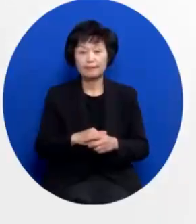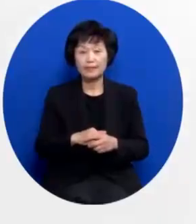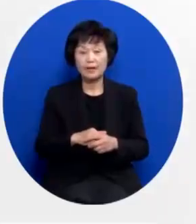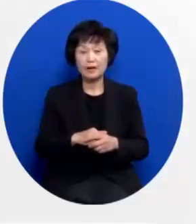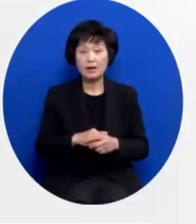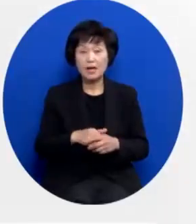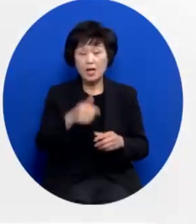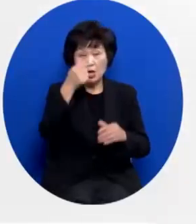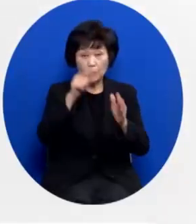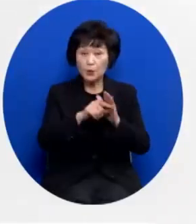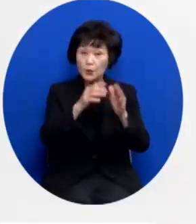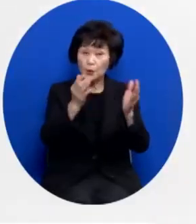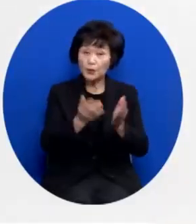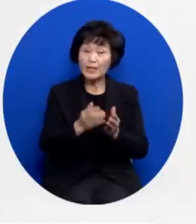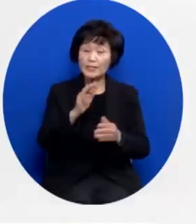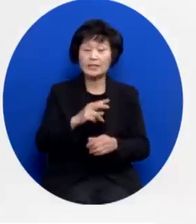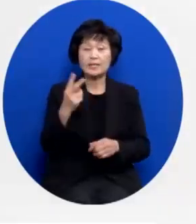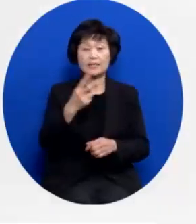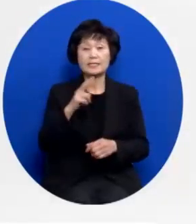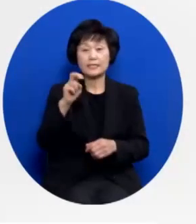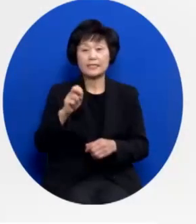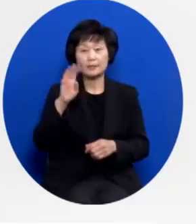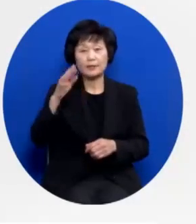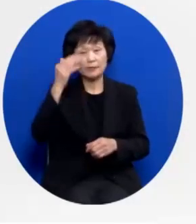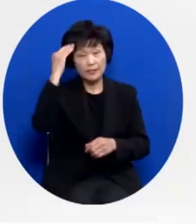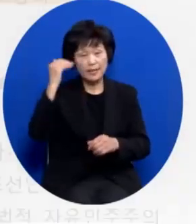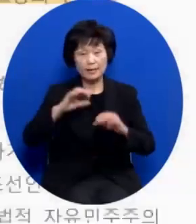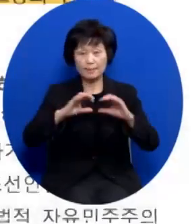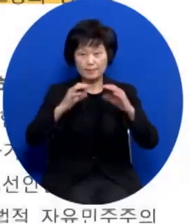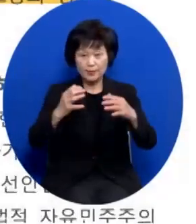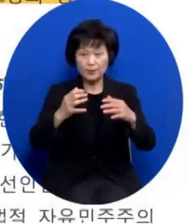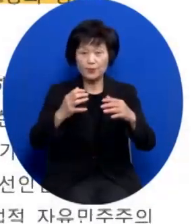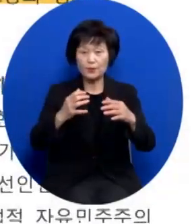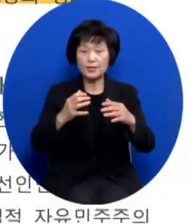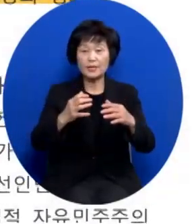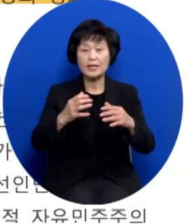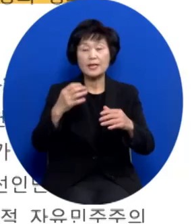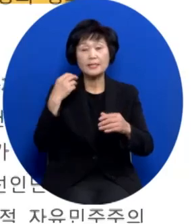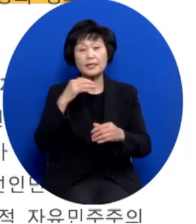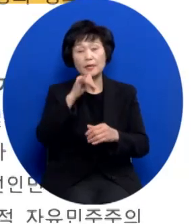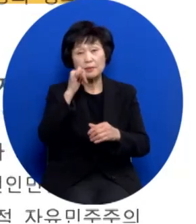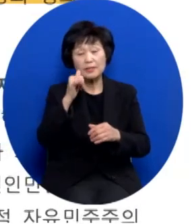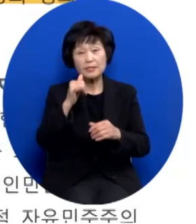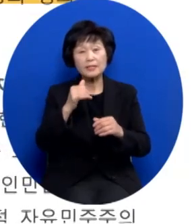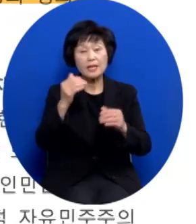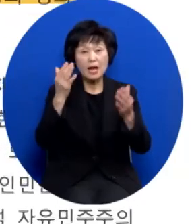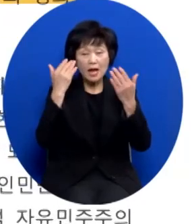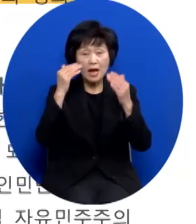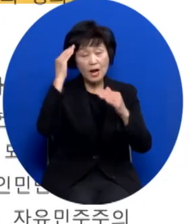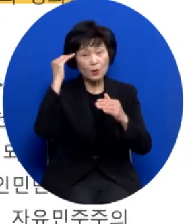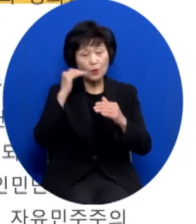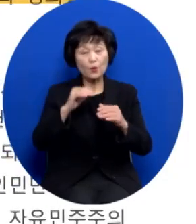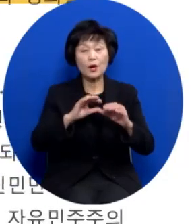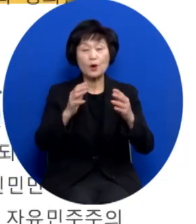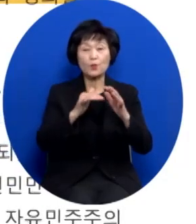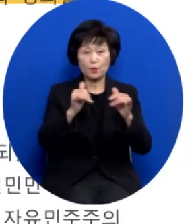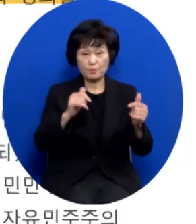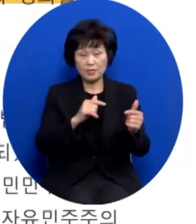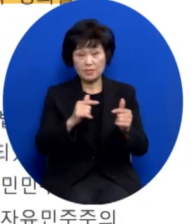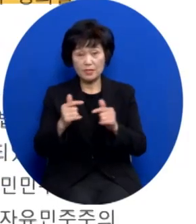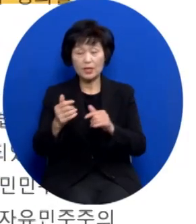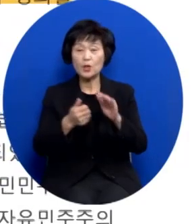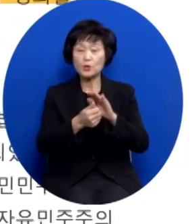샬롬나비는 메시지에서 2023년 대한민국이 책임있는 자유와 합리적 평등을 열망하는 국민과 지구촌에